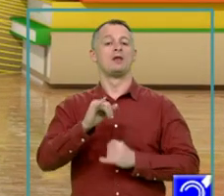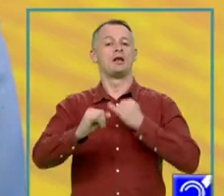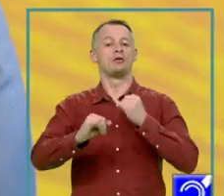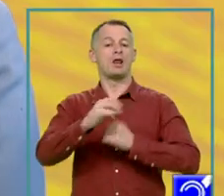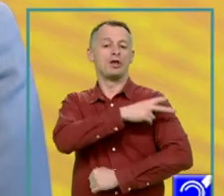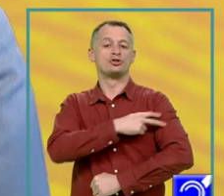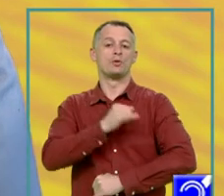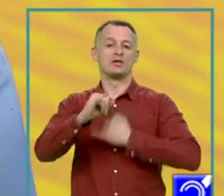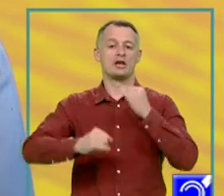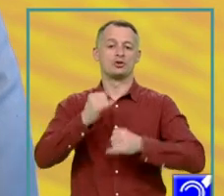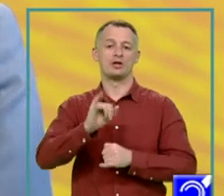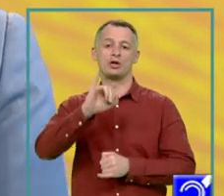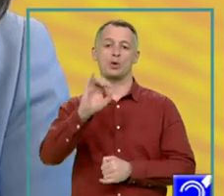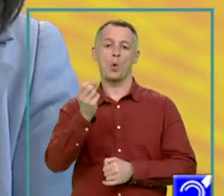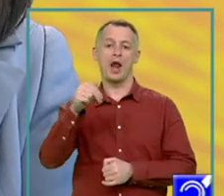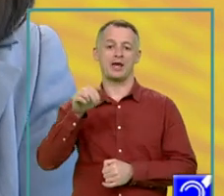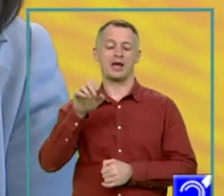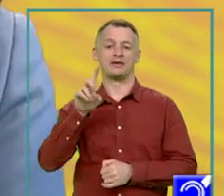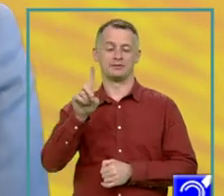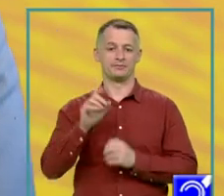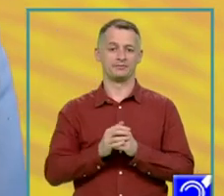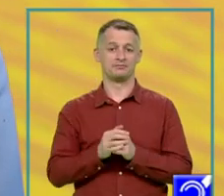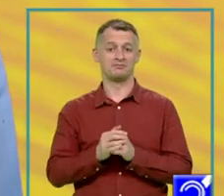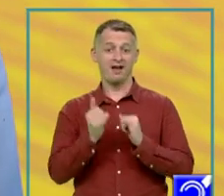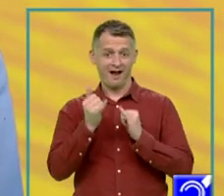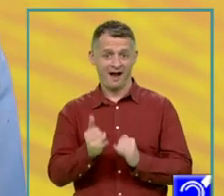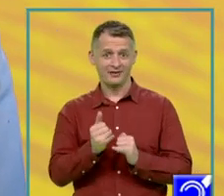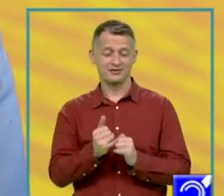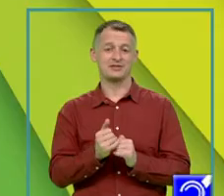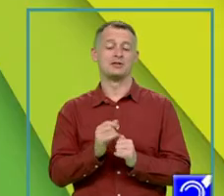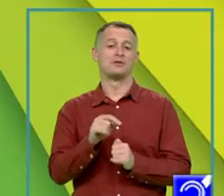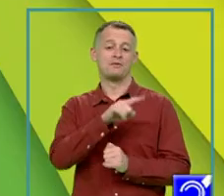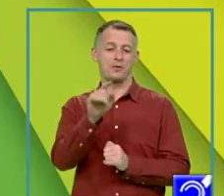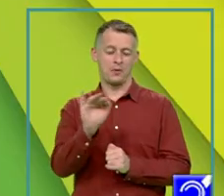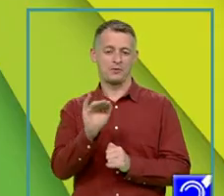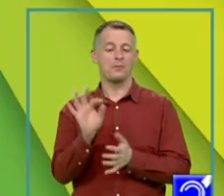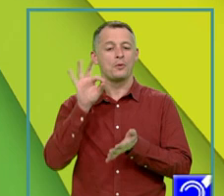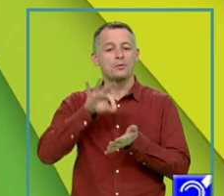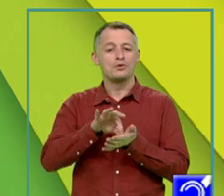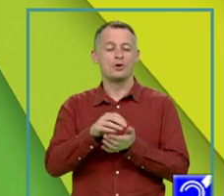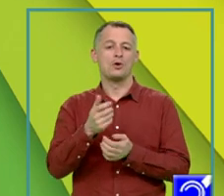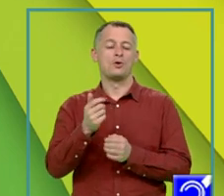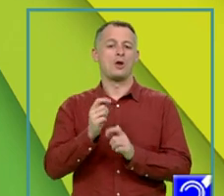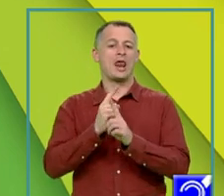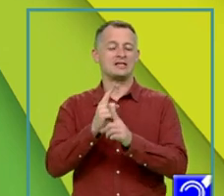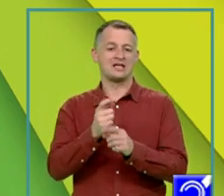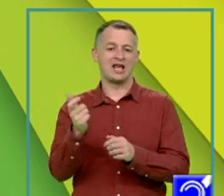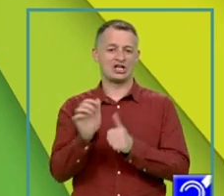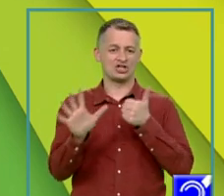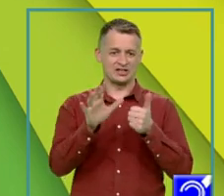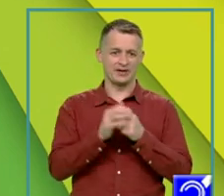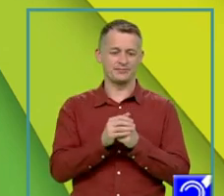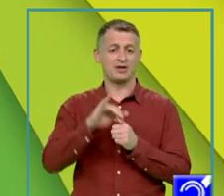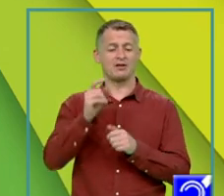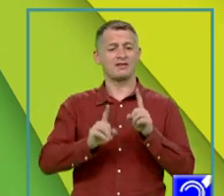the lodgy copiii Astăzi vă propun o lecție tot pentru clasa a șasea astăzi vom continua cu modul condițional optativ chiar dacă